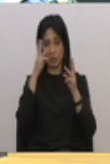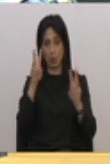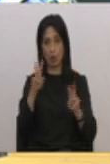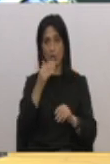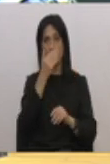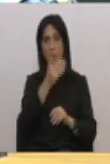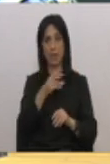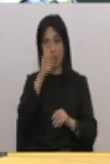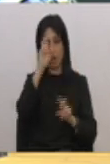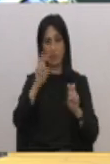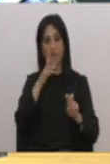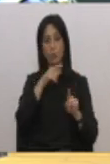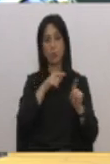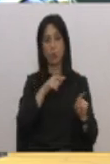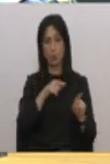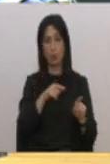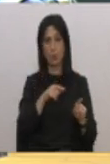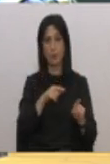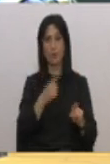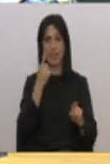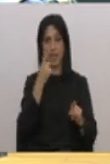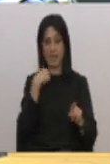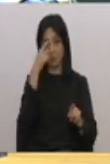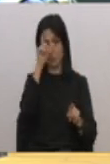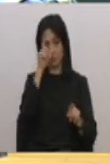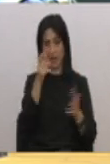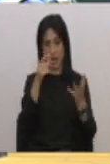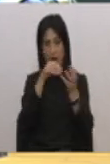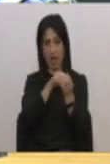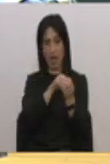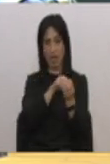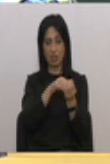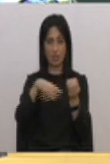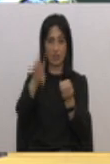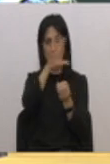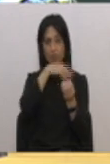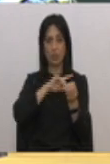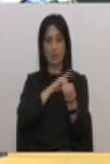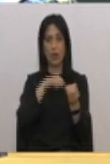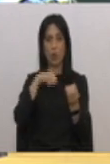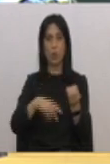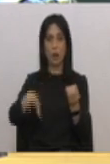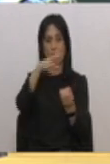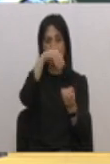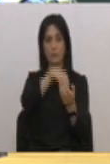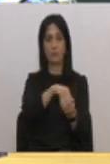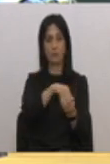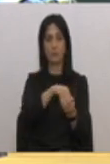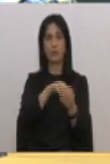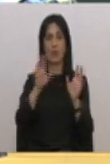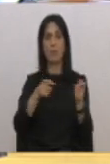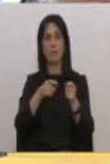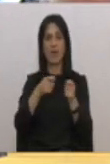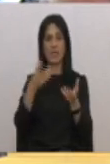მათი ხელისუფლებაში ყოფნის დროს, რომელიც ერთი პირის ხელში აქცევდა ძალაუფლების კონცენტრაციას